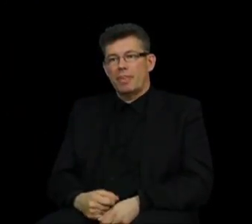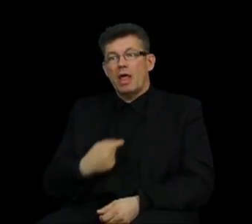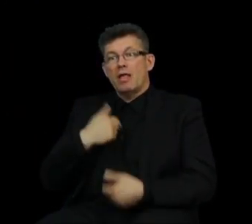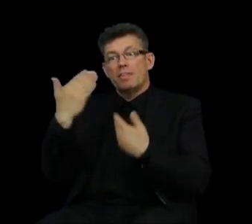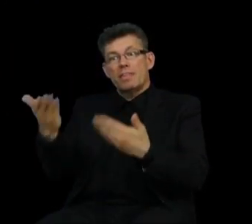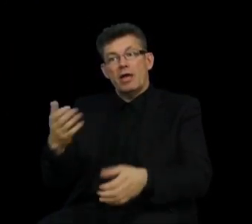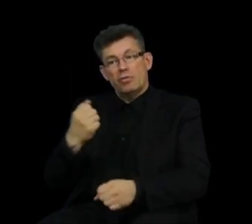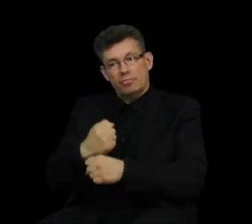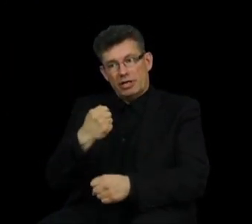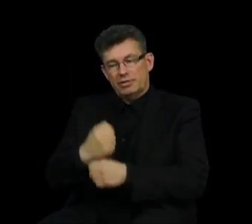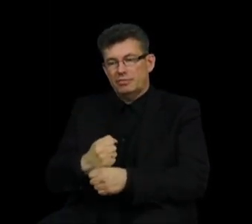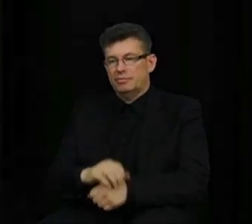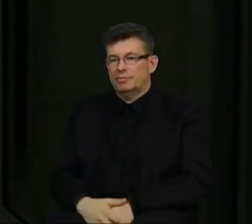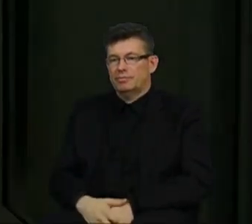Zatrudniam.